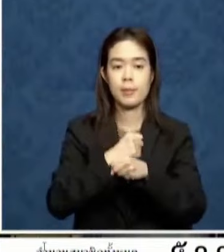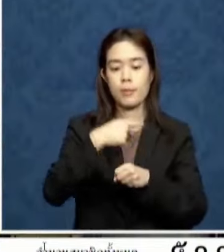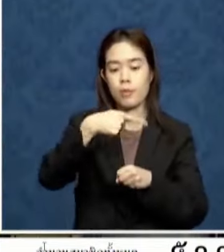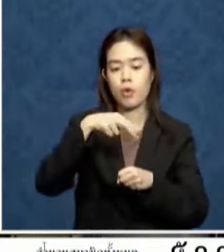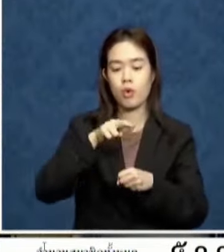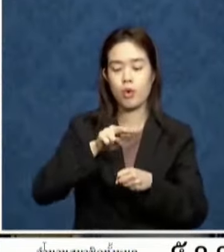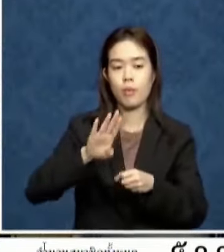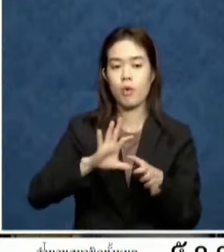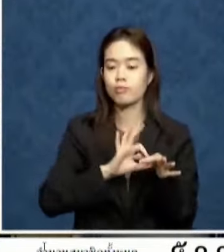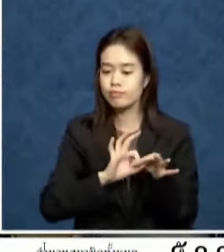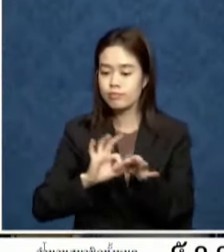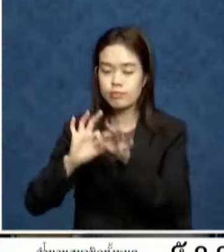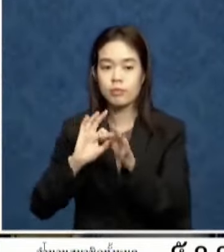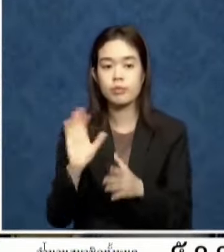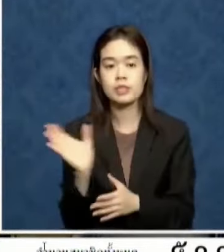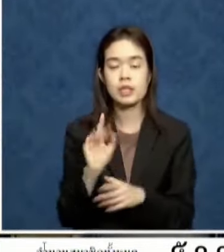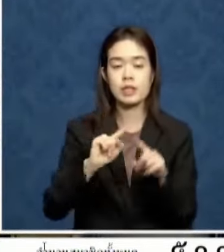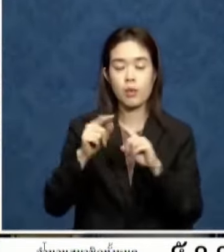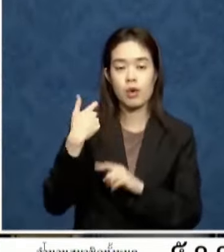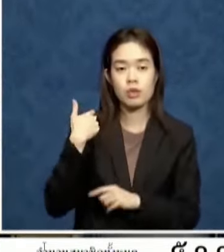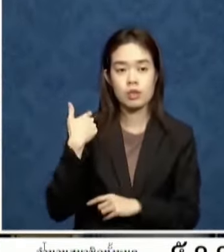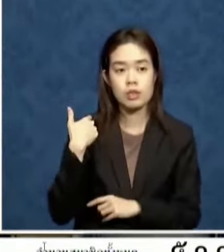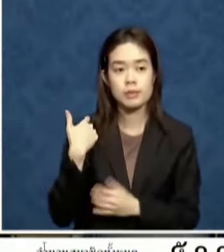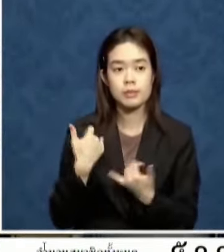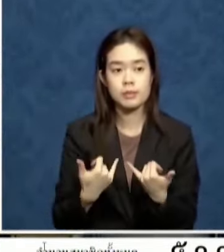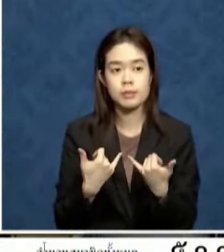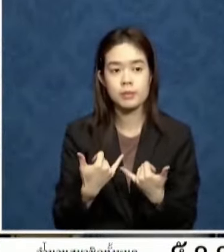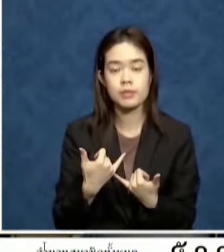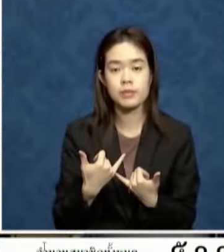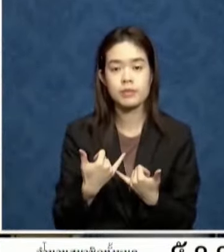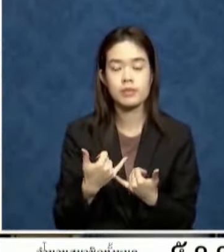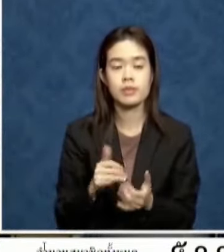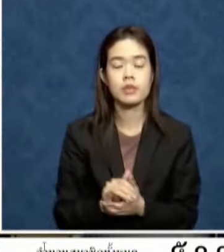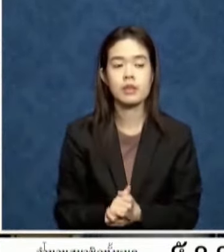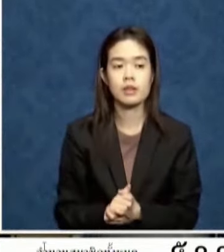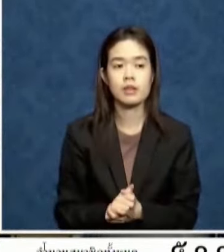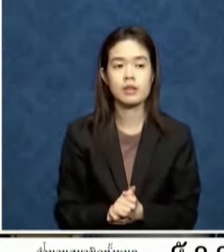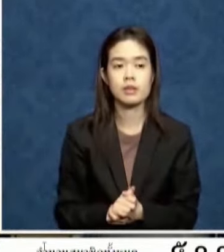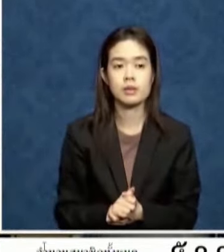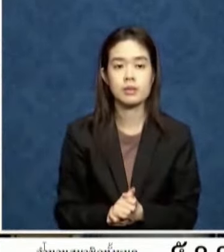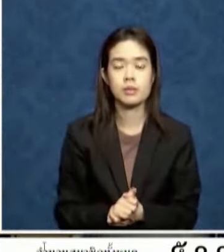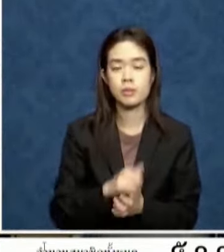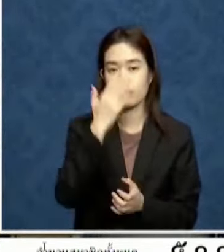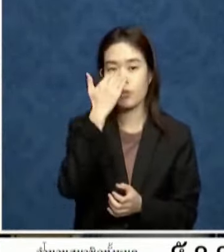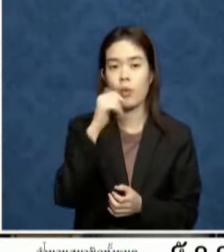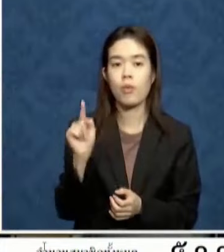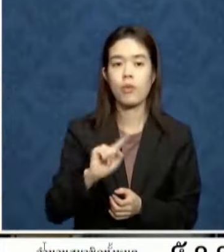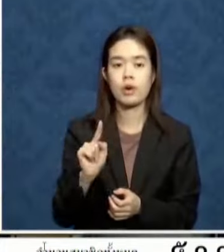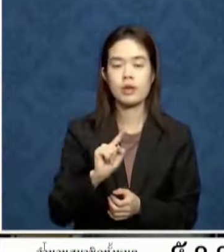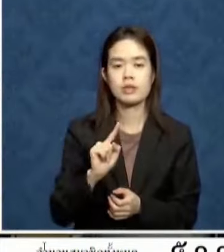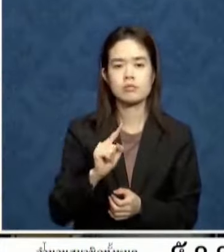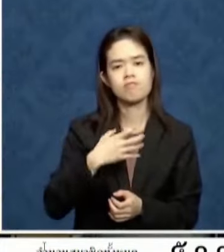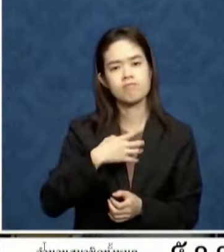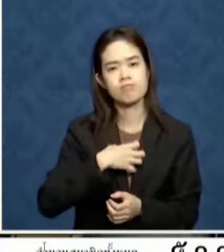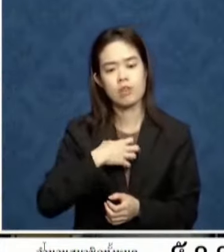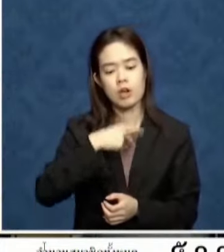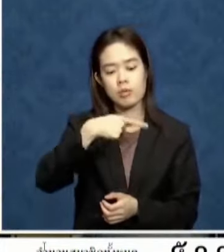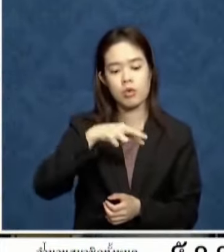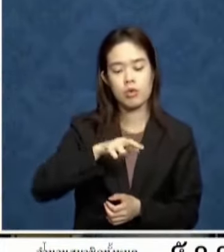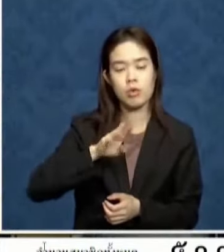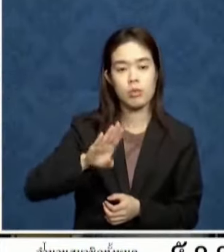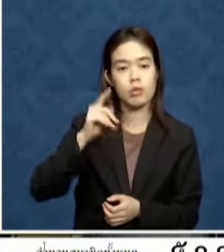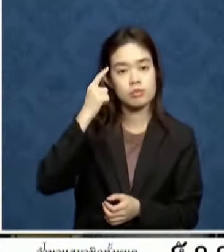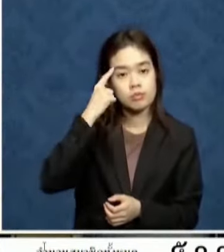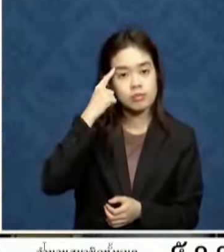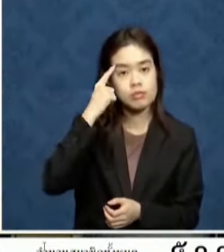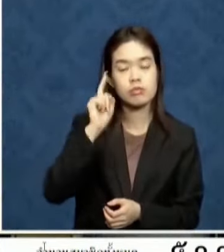ปัจจัยเรื่องการจัดทำรัฐธรรมนูญฉบับใหม่ก็ไม่ควรครับที่จะเป็นทุกสิ่งทุกอย่างที่เรามาใช้กำหนดว่าเราจะออกแบบพรบประชามติกันอย่